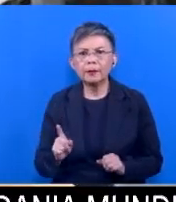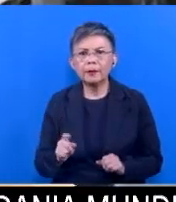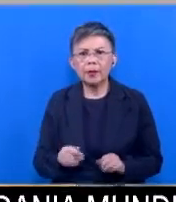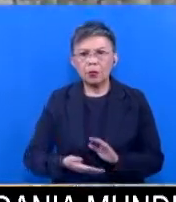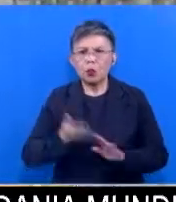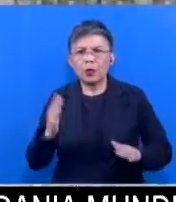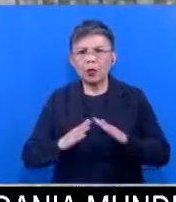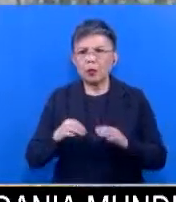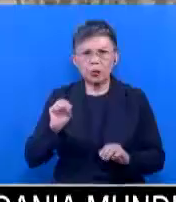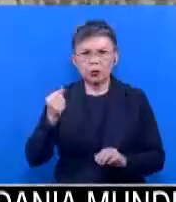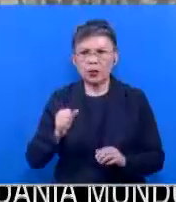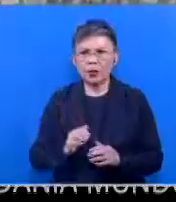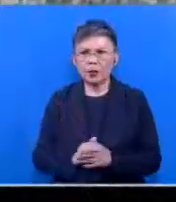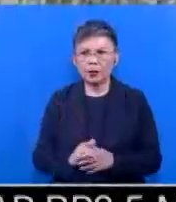keluar.